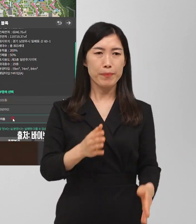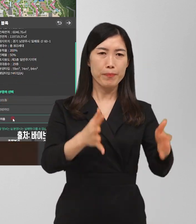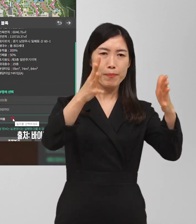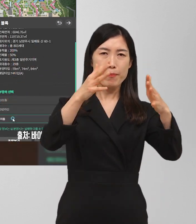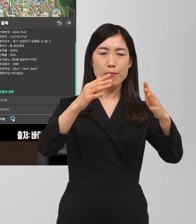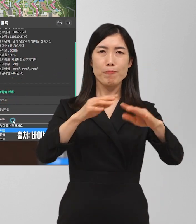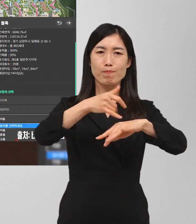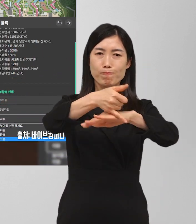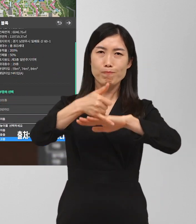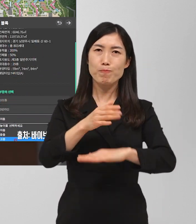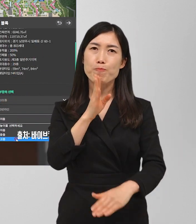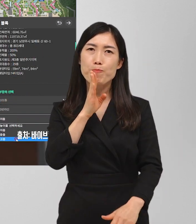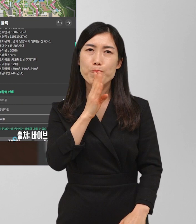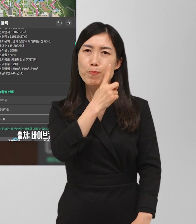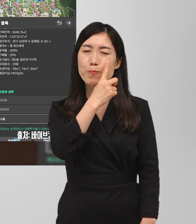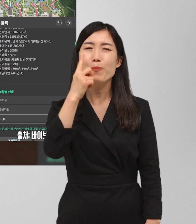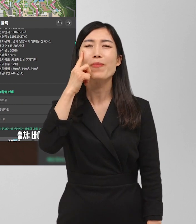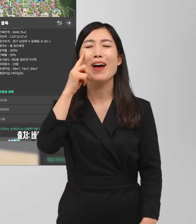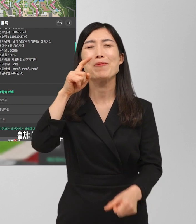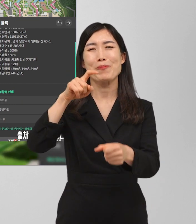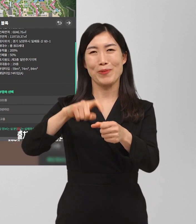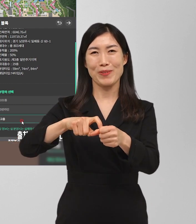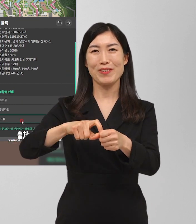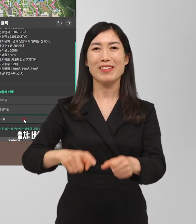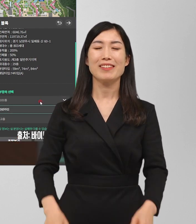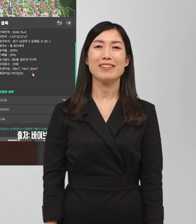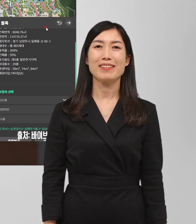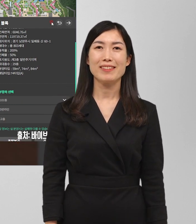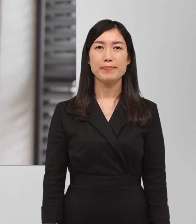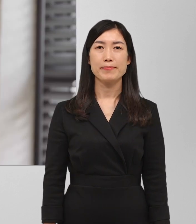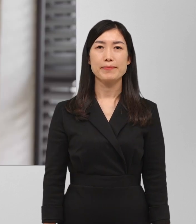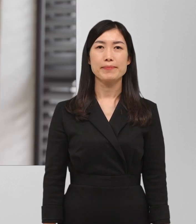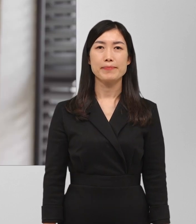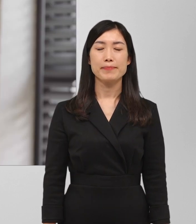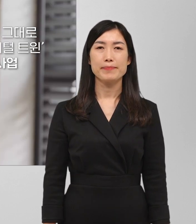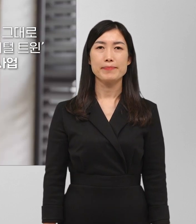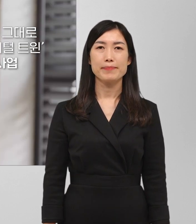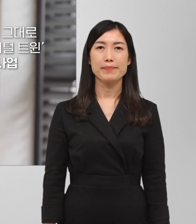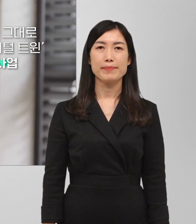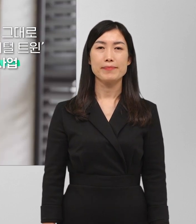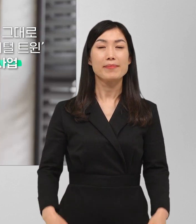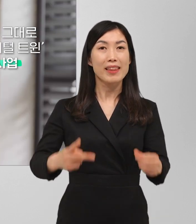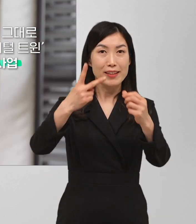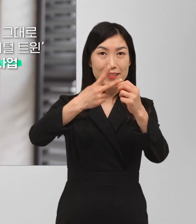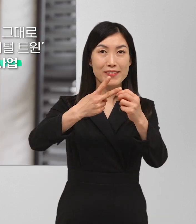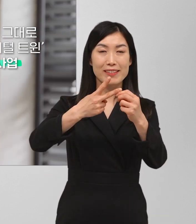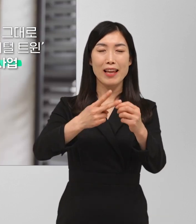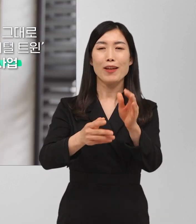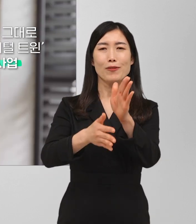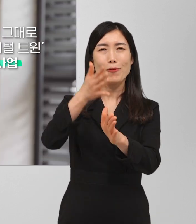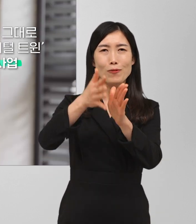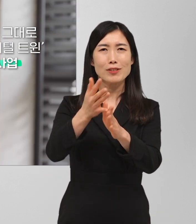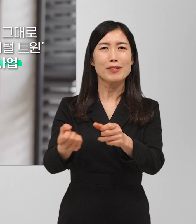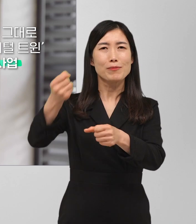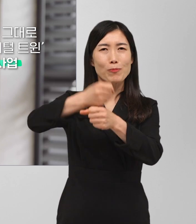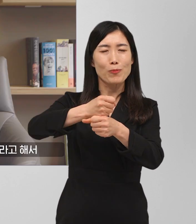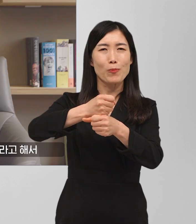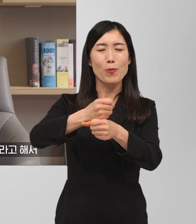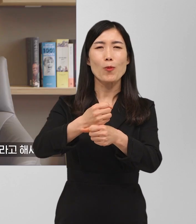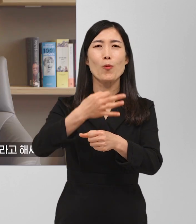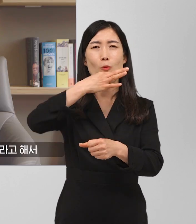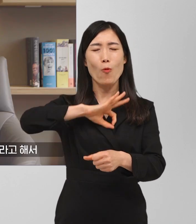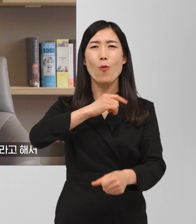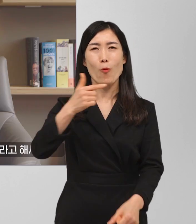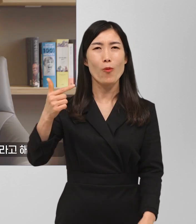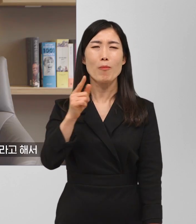미리 시뮬레이션을 해볼 수 있는 이런 부분들이 첫 번째라고 할 수가 있고요. 두 번째는 도시 재생이라고 하는 부분들을 얘기를 하는데,